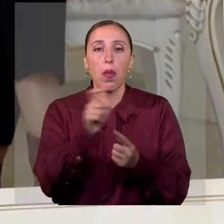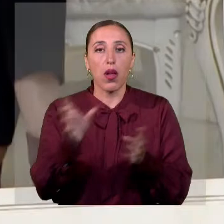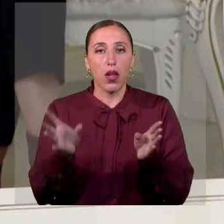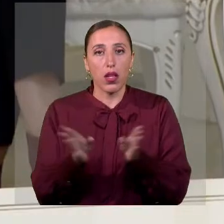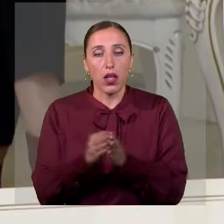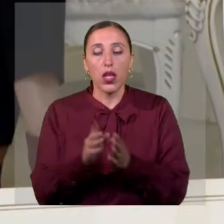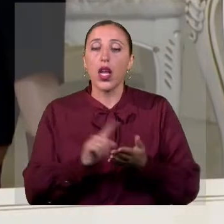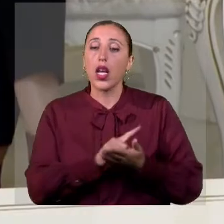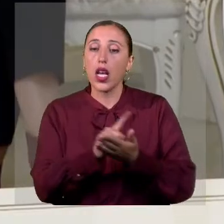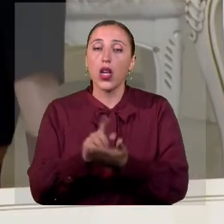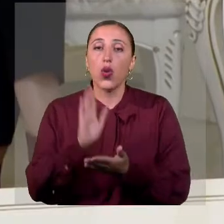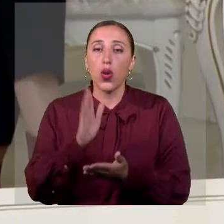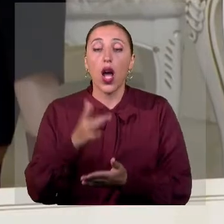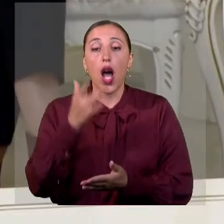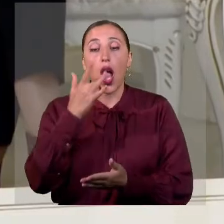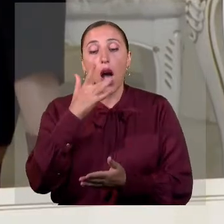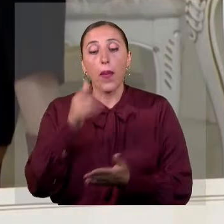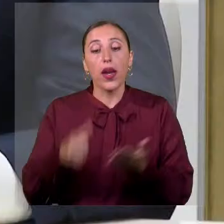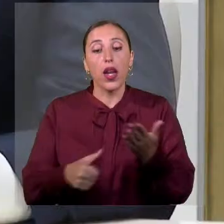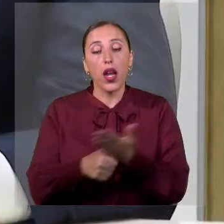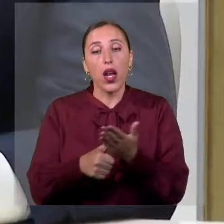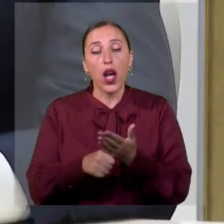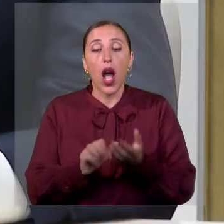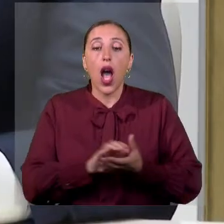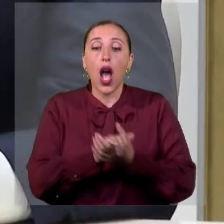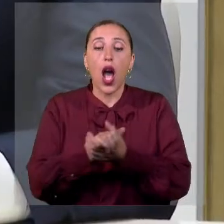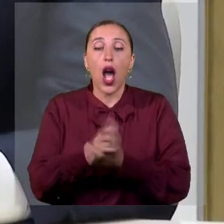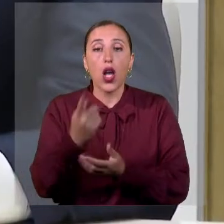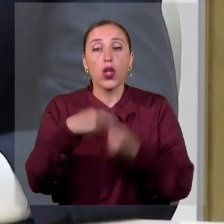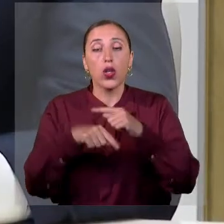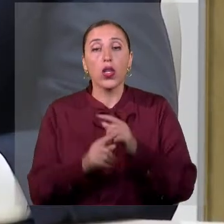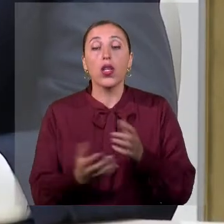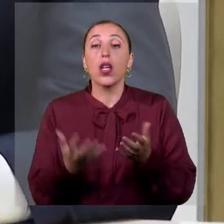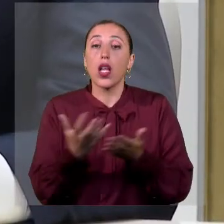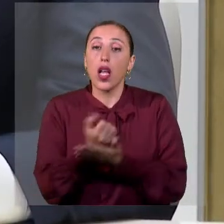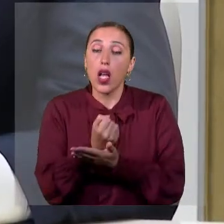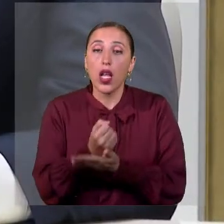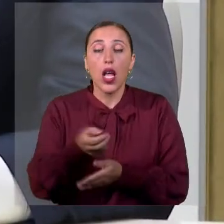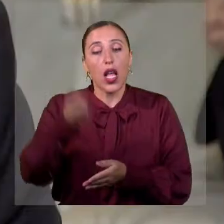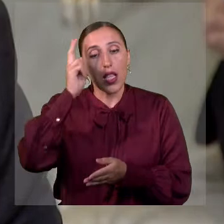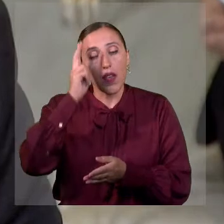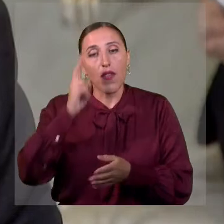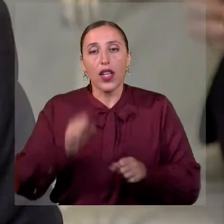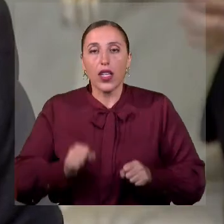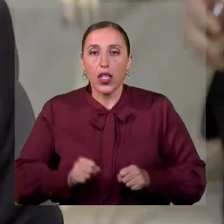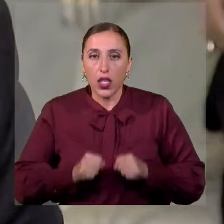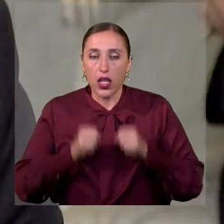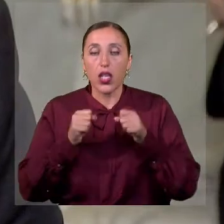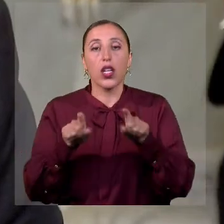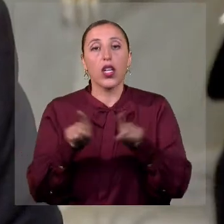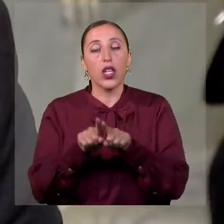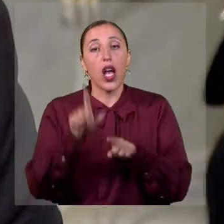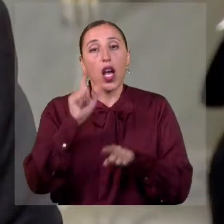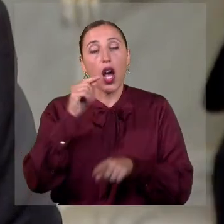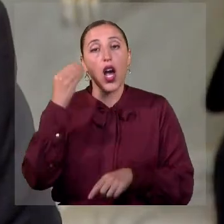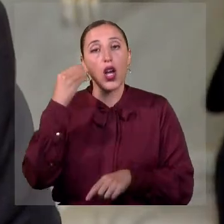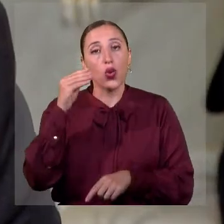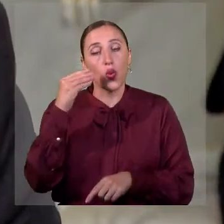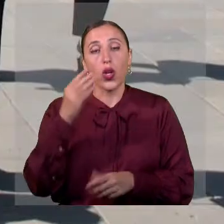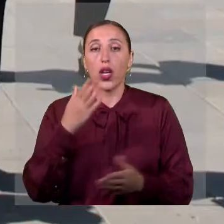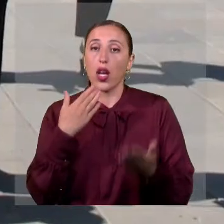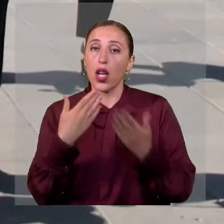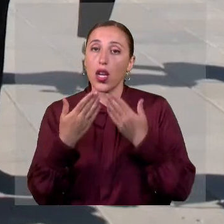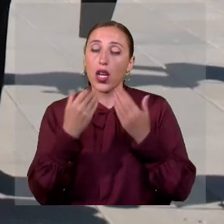ԱՄՆ աջակցությունը խաղաղության հասնելու Հայաստանի և Ադրբեջանի դիվանագիտական ջանքերին, ինչպես նաև հայ-թուրքական հարաբերությունների